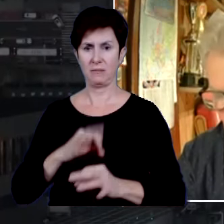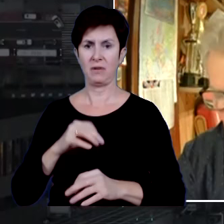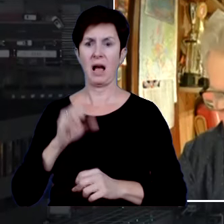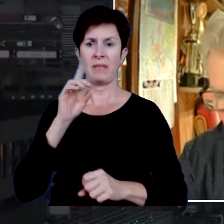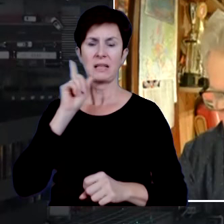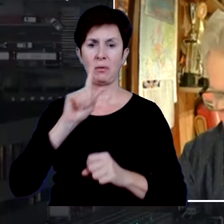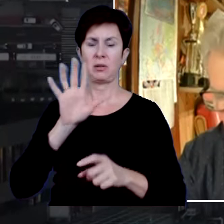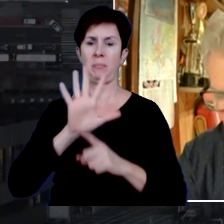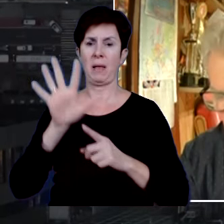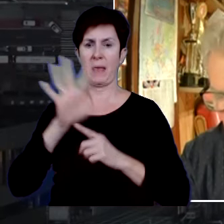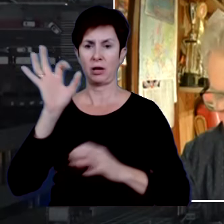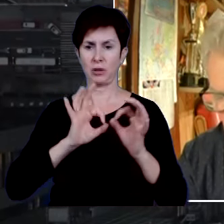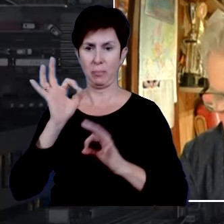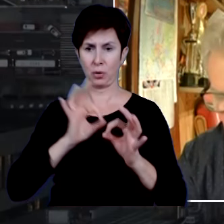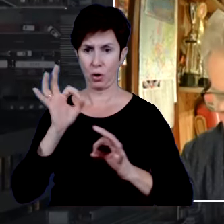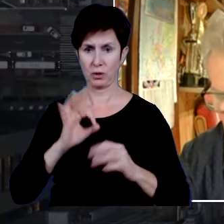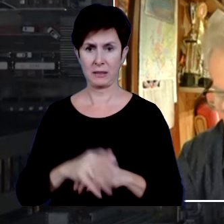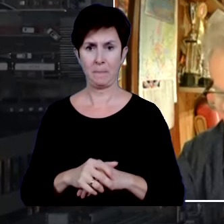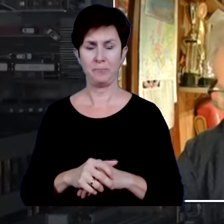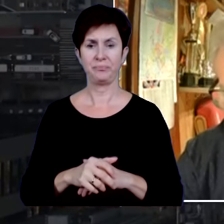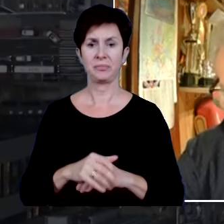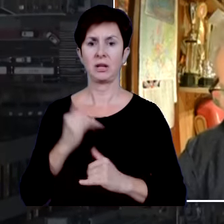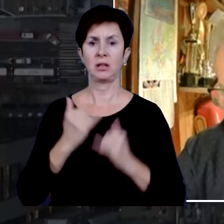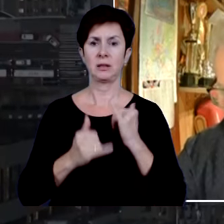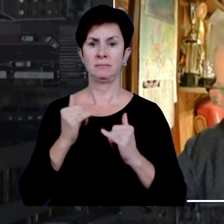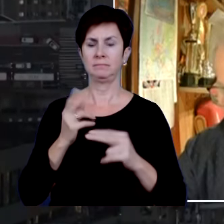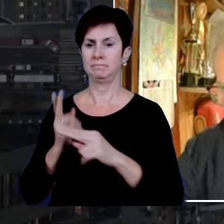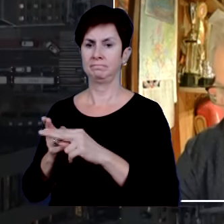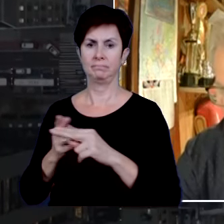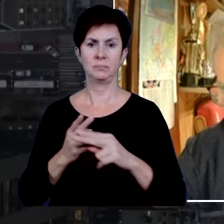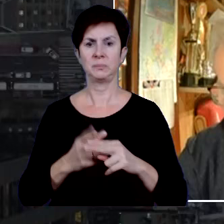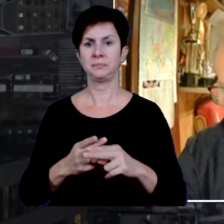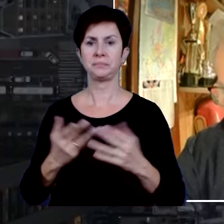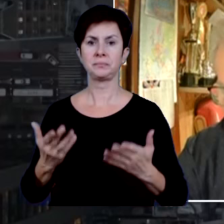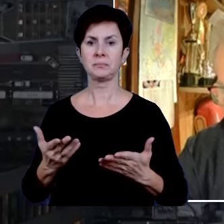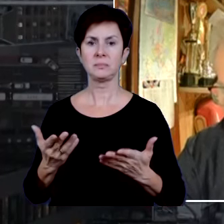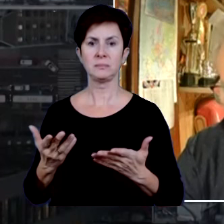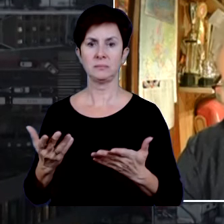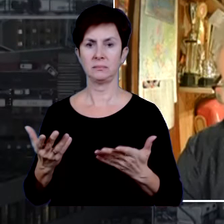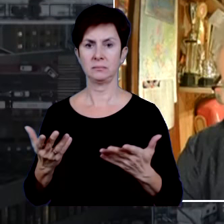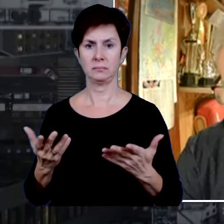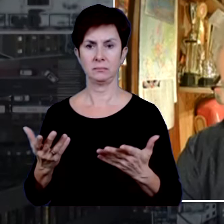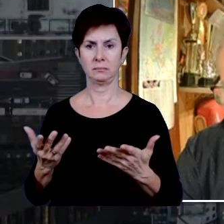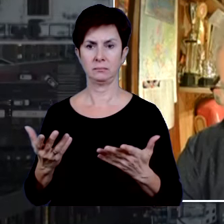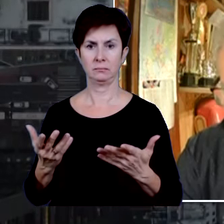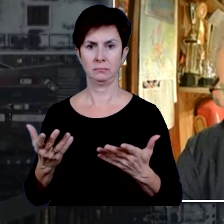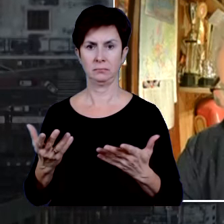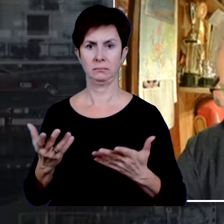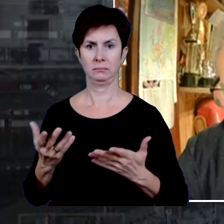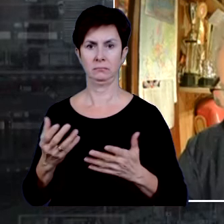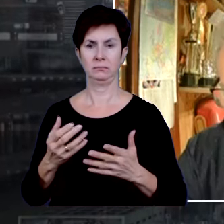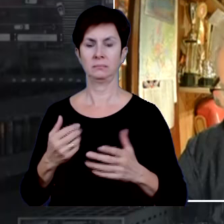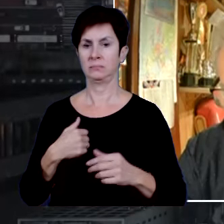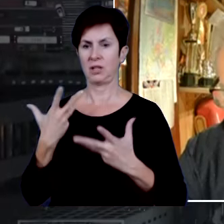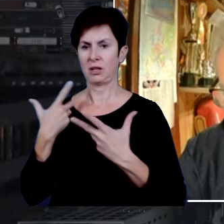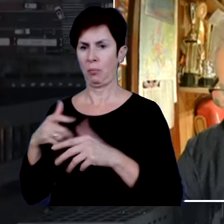15%. Gdybyśmy policzyli, ile zabraliście emerytom... Ale ja pani nie przerywałem, przepraszam. Ja nie przerywałem.